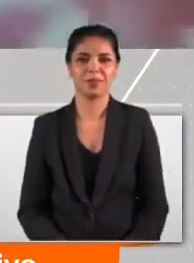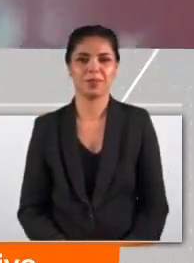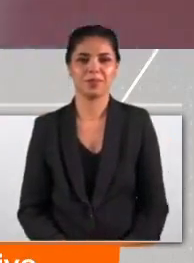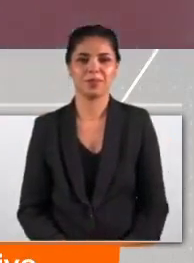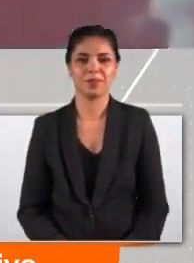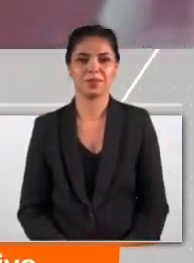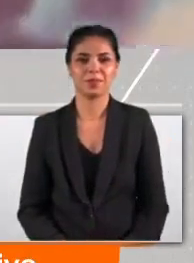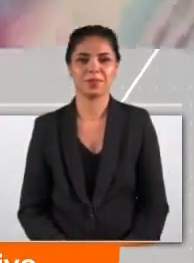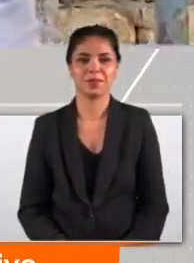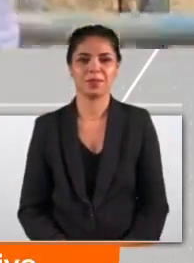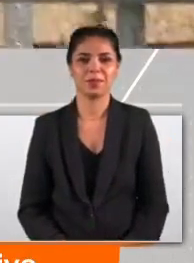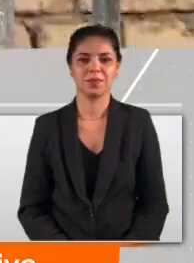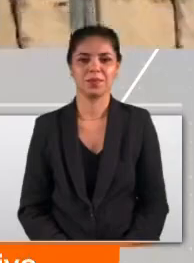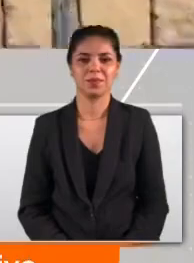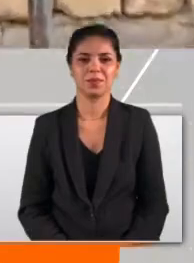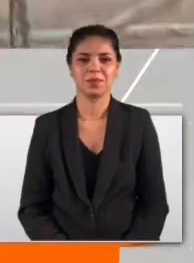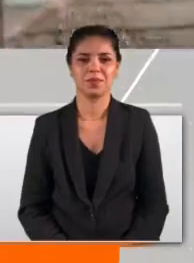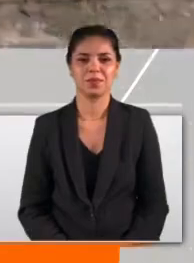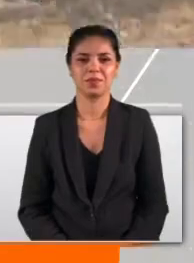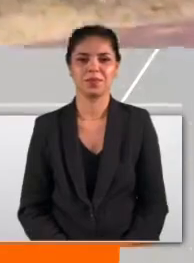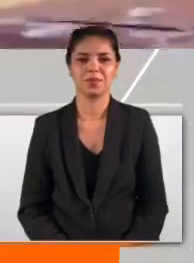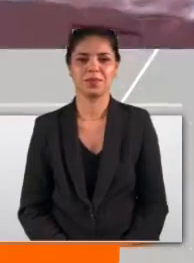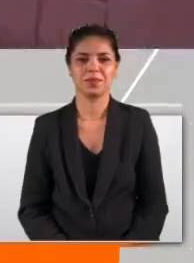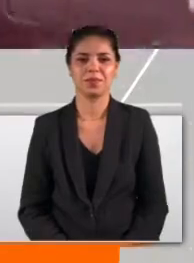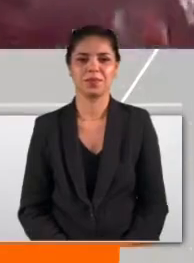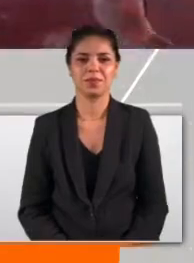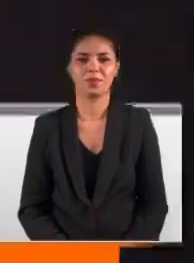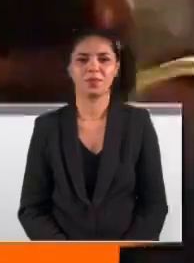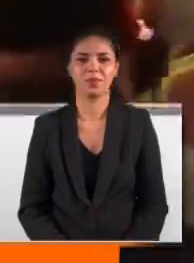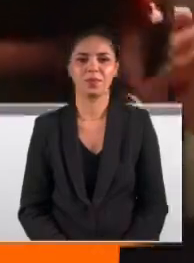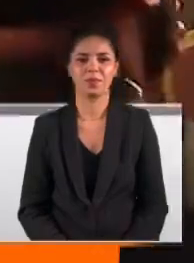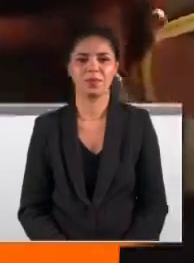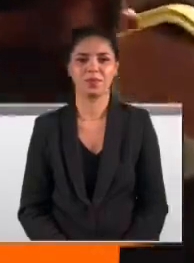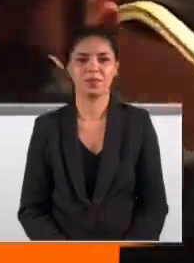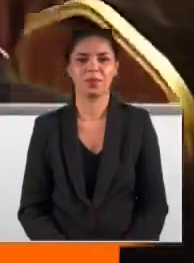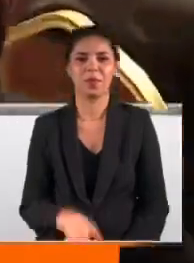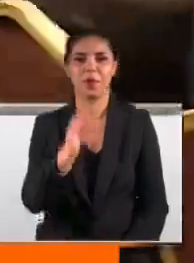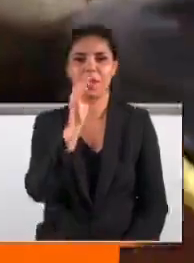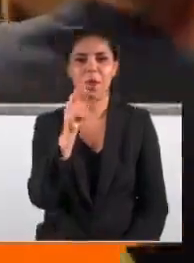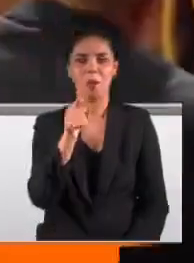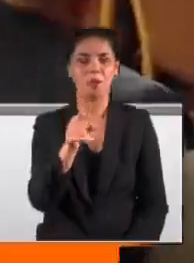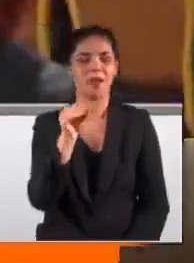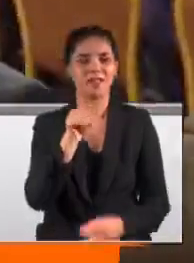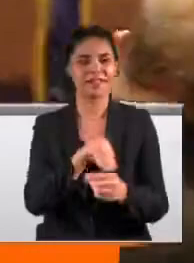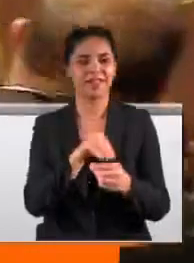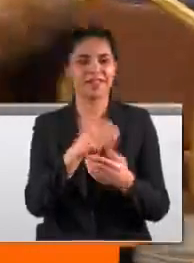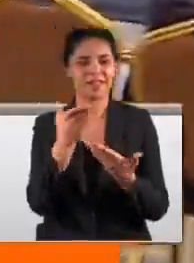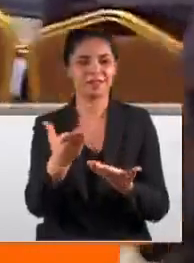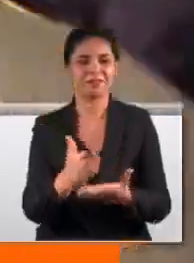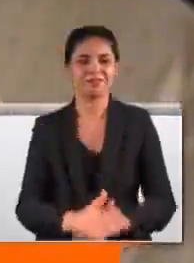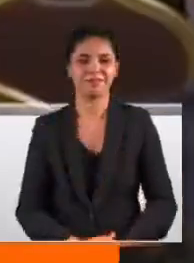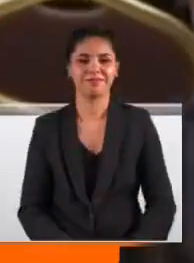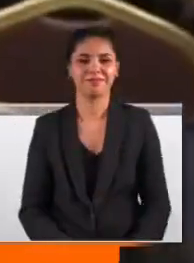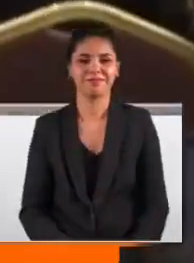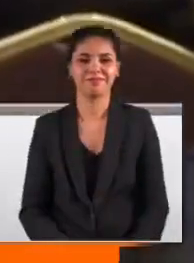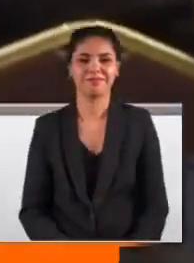operatörü Arif Soner Kalkan ve muhbir Samet Öztaylan ödüle layık görüldüler. O haberin kahramanı Server Beşirli, onu da davet